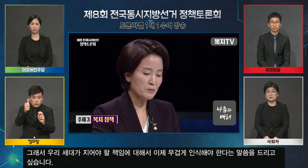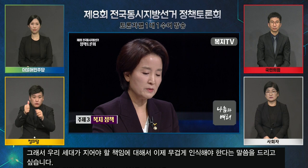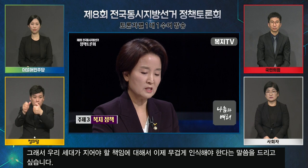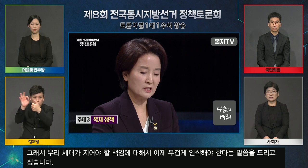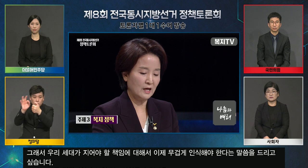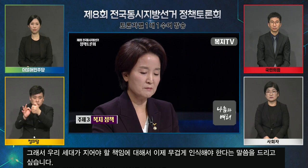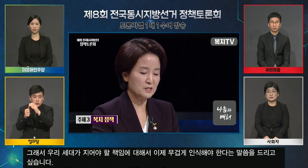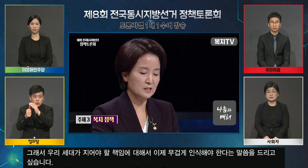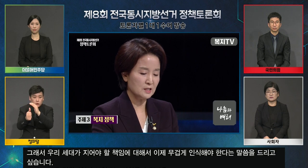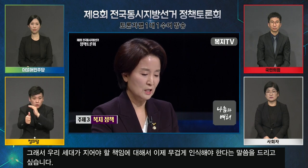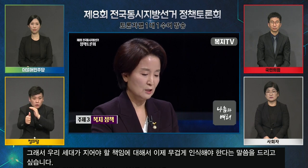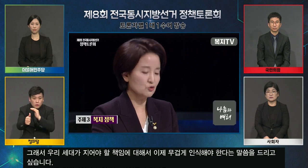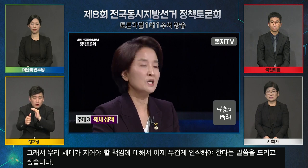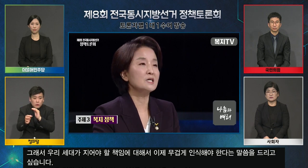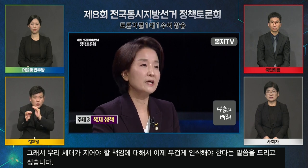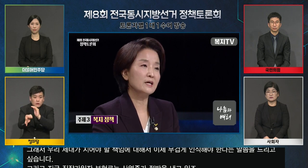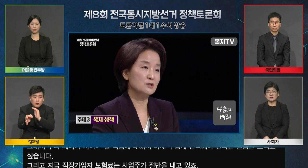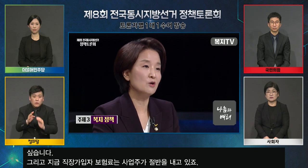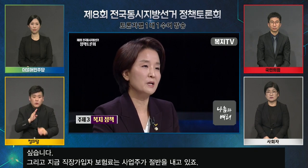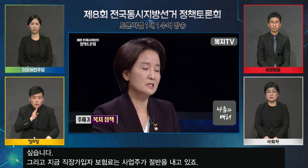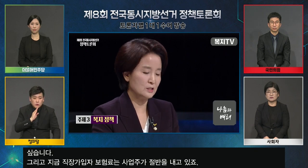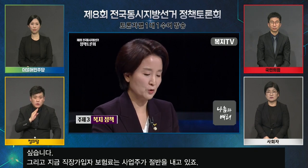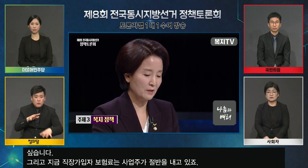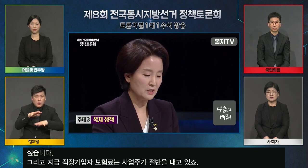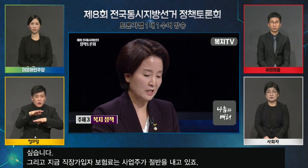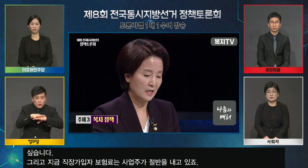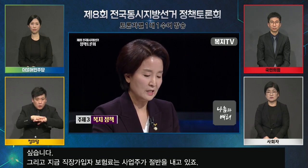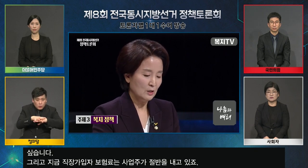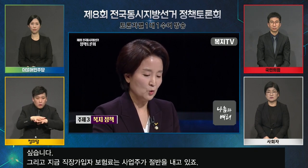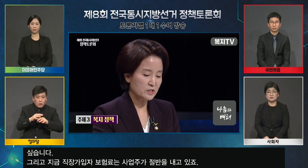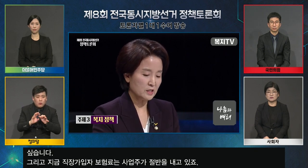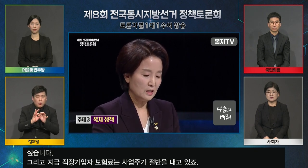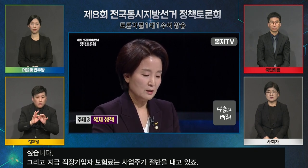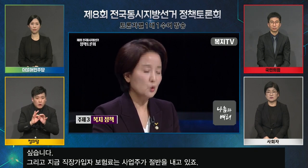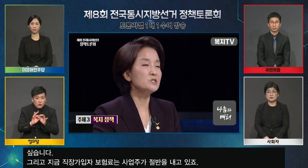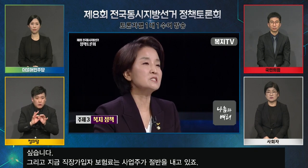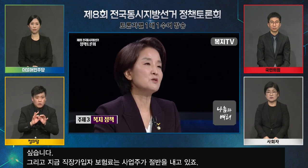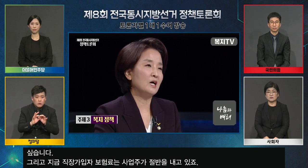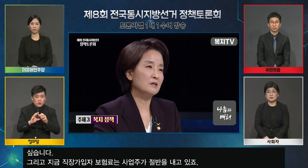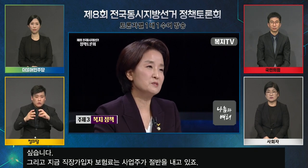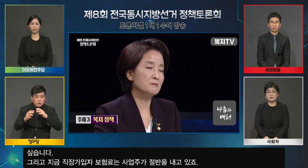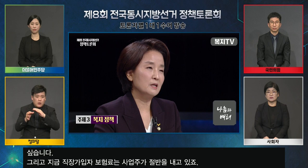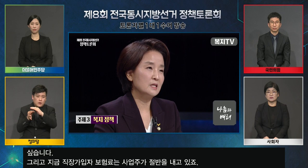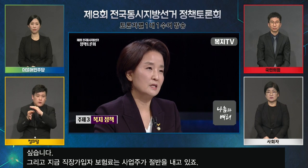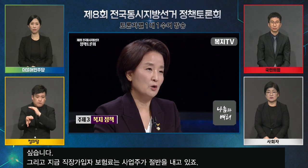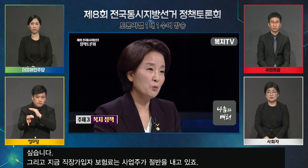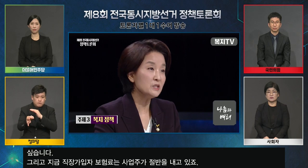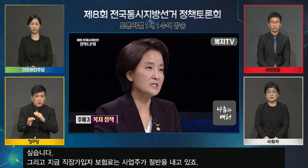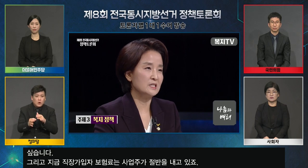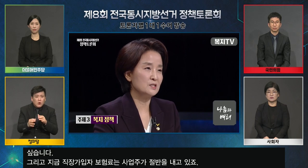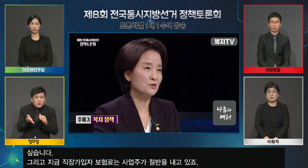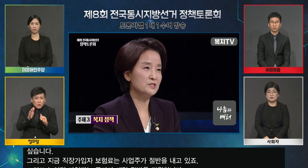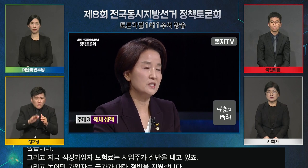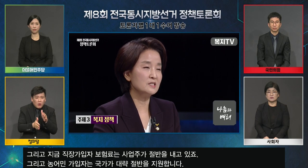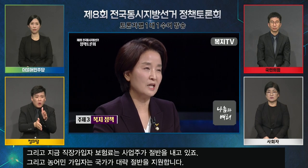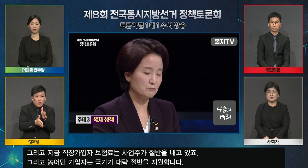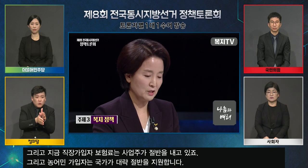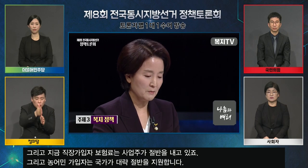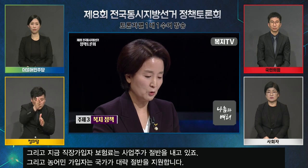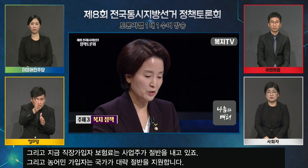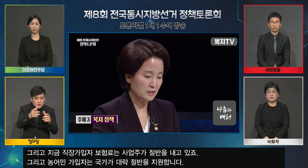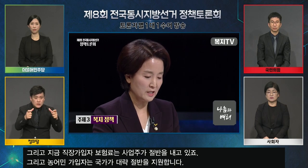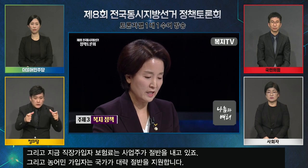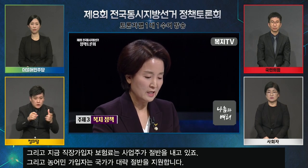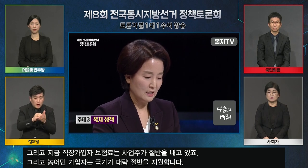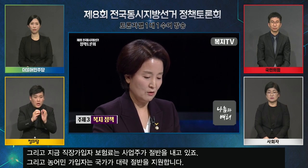그리고 농어민 가입자는 국가가 대략 절반을 지원합니다. 오직 도시지역 가입자만 본인이 전체를 다